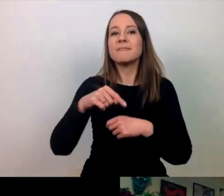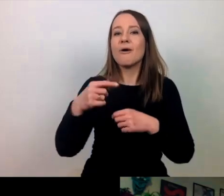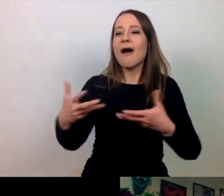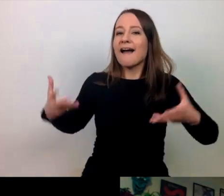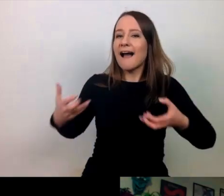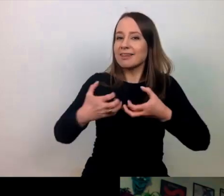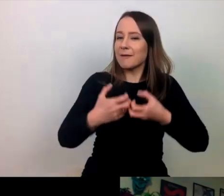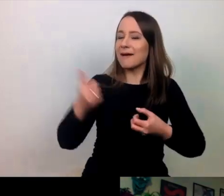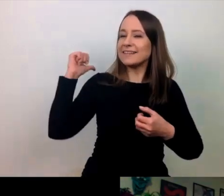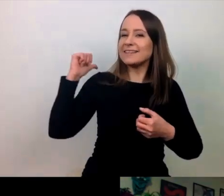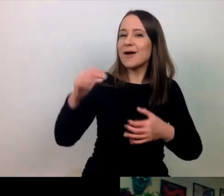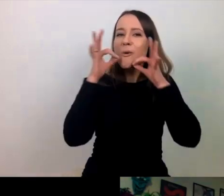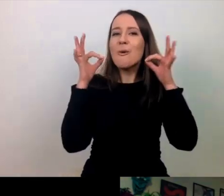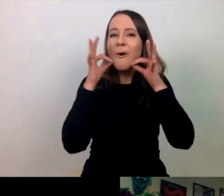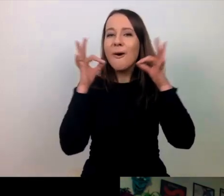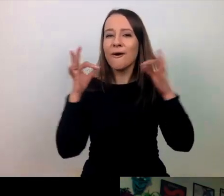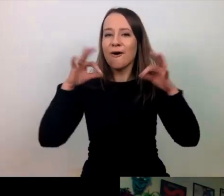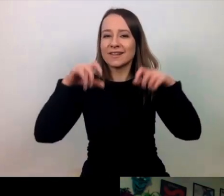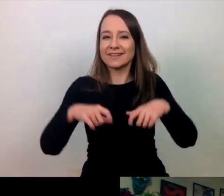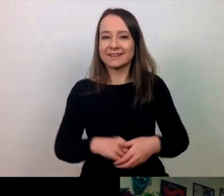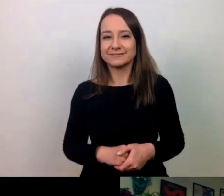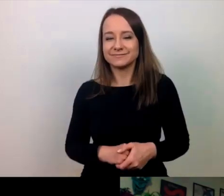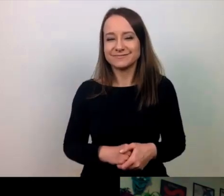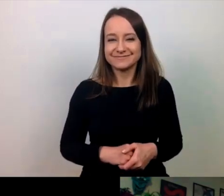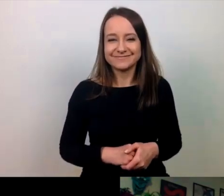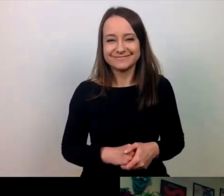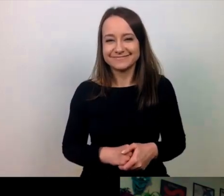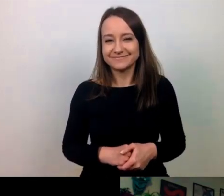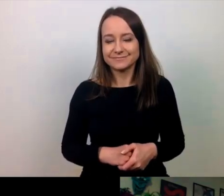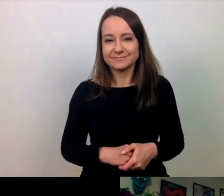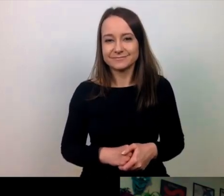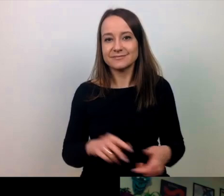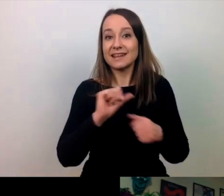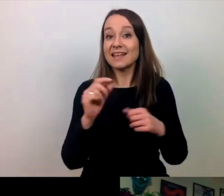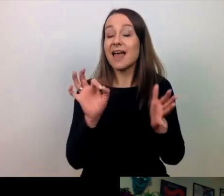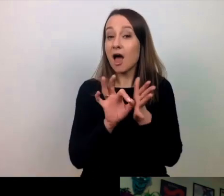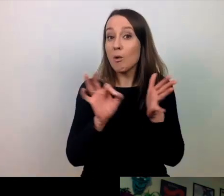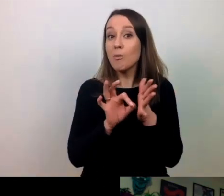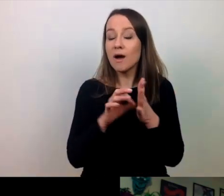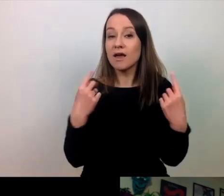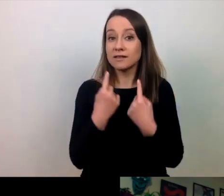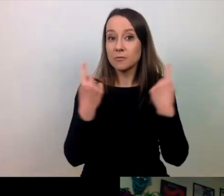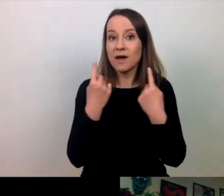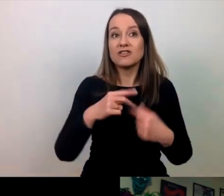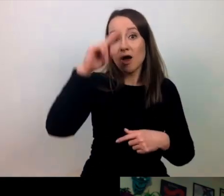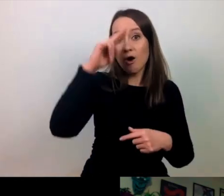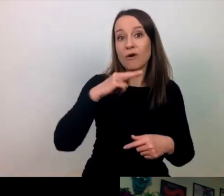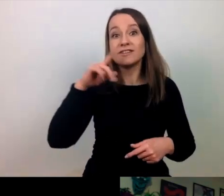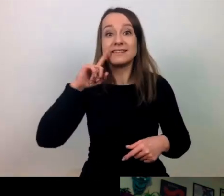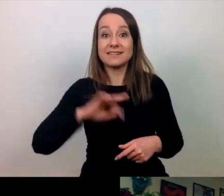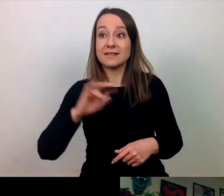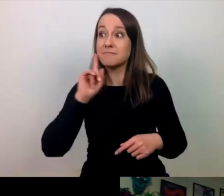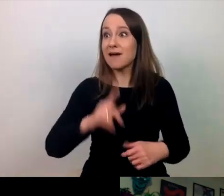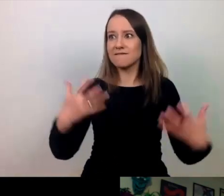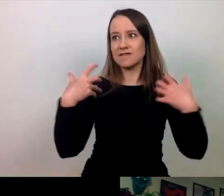tam się bawi już. No jest to jednak taka sytuacja, w której ojciec i syn w prawdziwym życiu stają się